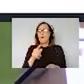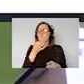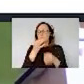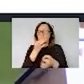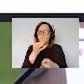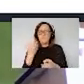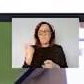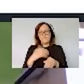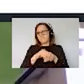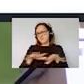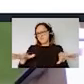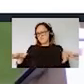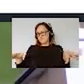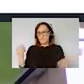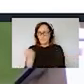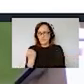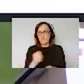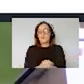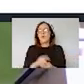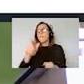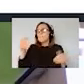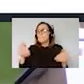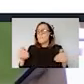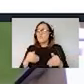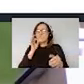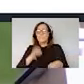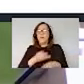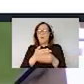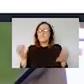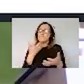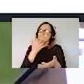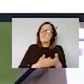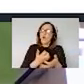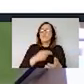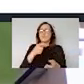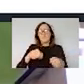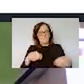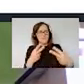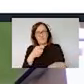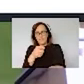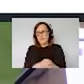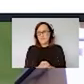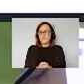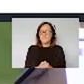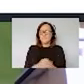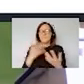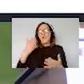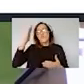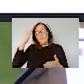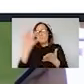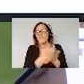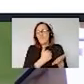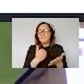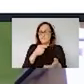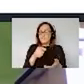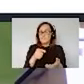tak naprawdę możliwości, które Państwo chcieliby wykorzystać na tym webinarze i jakby wiedzy, którą chcielibyście Państwo tutaj